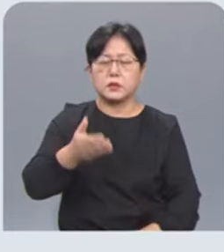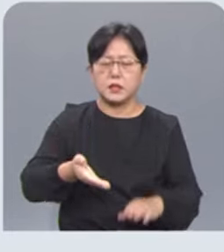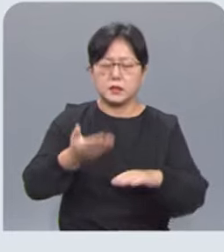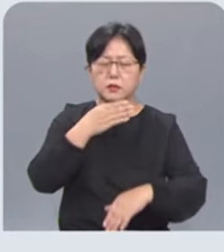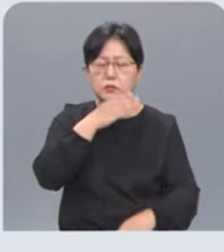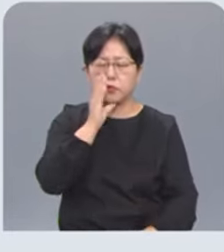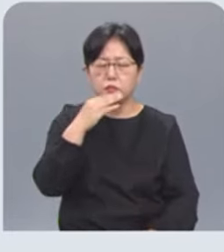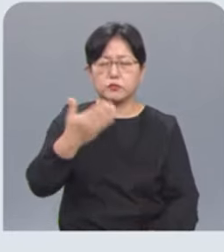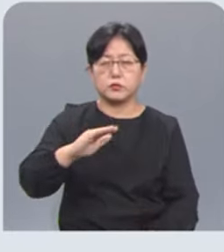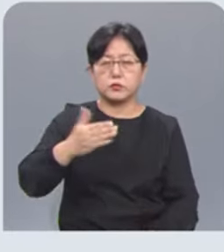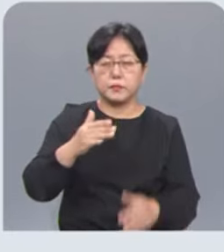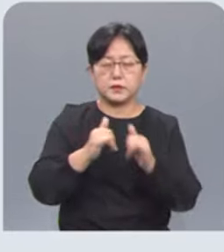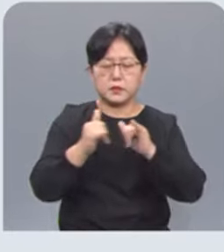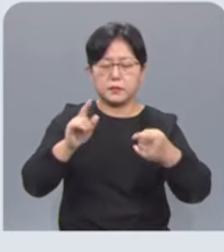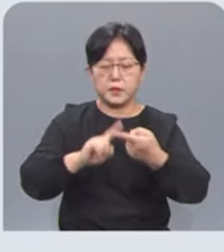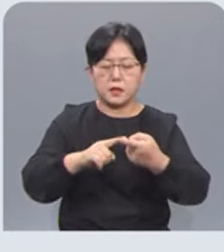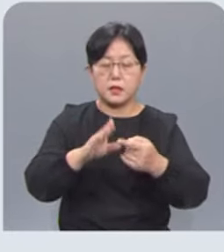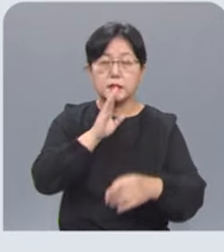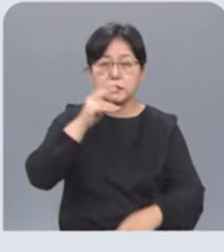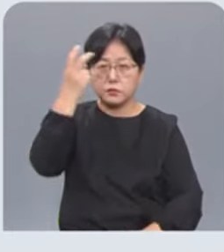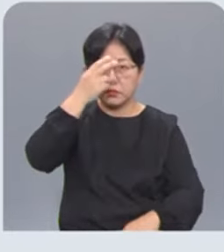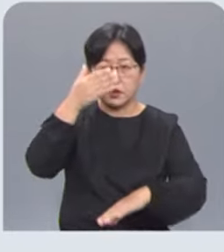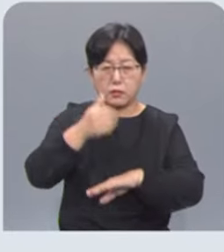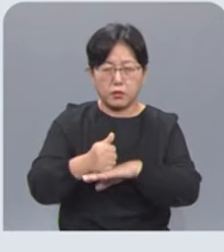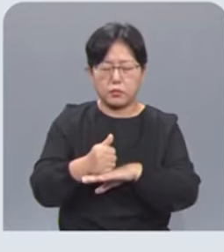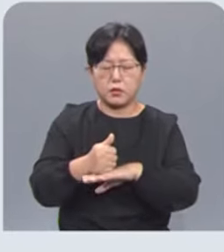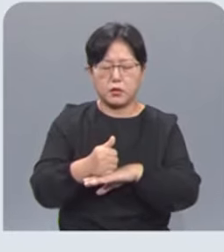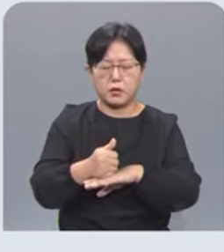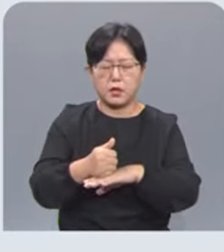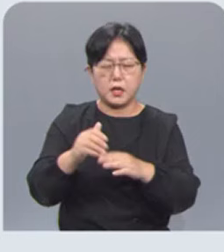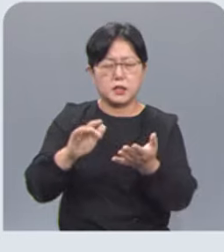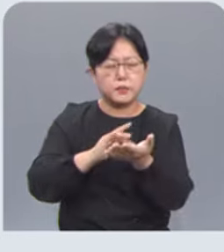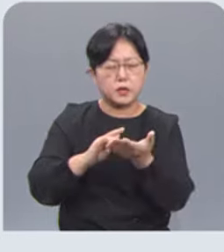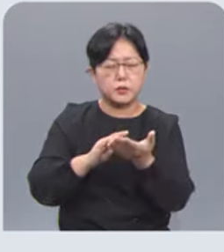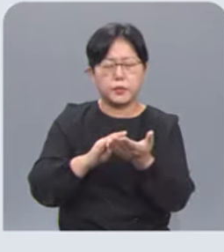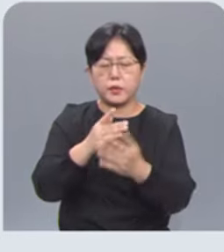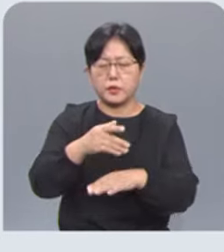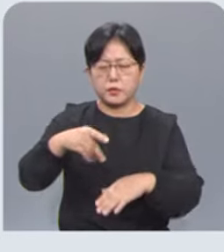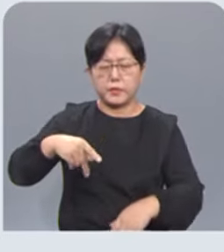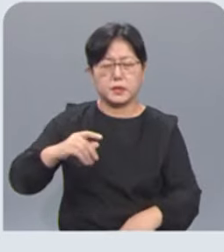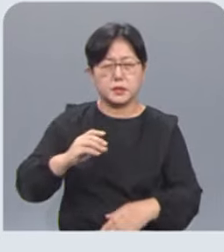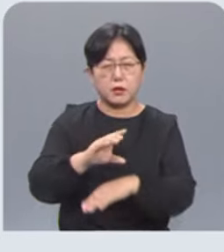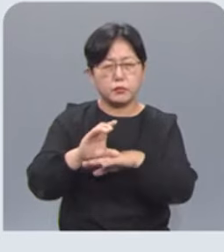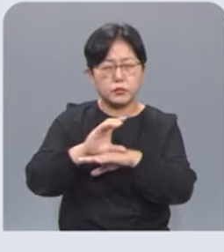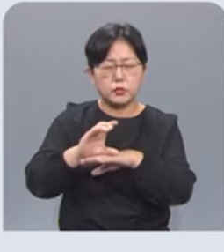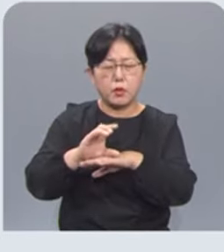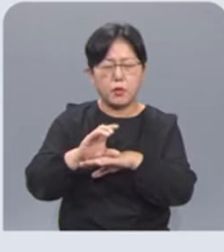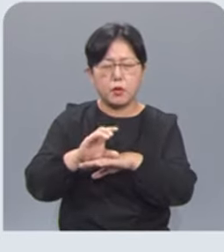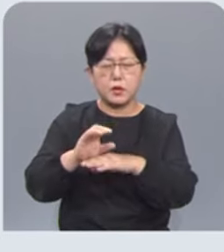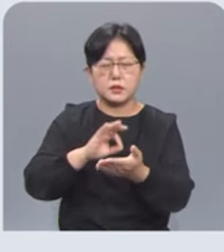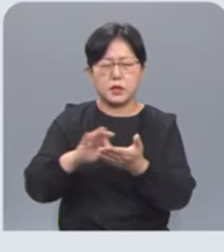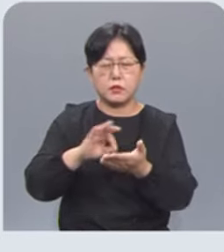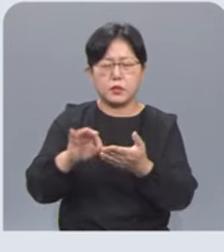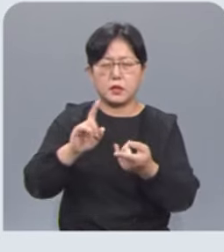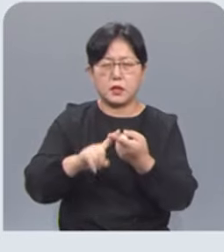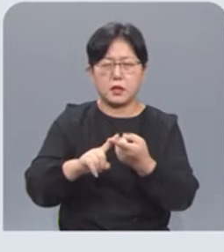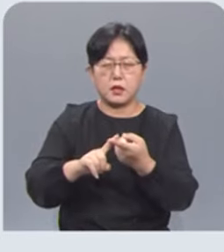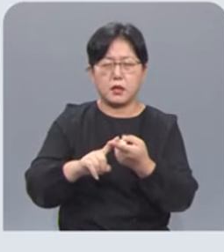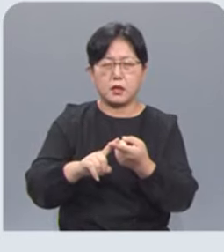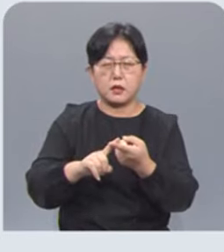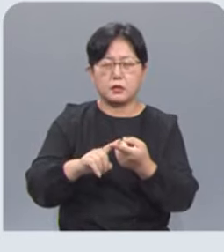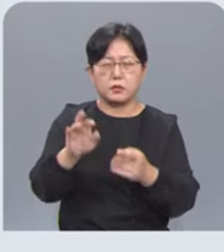노인 9,900여 명을 대상으로 실태조사를 한 결과 스마트폰이나 PC 등 정보화 기기 사용 기능에 대해